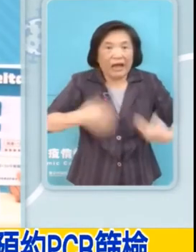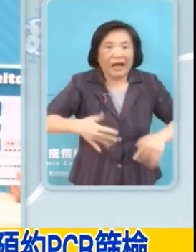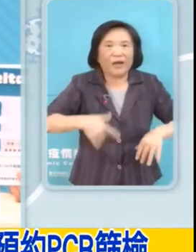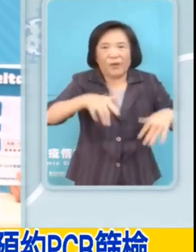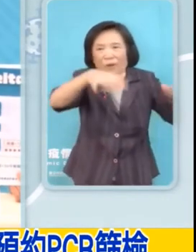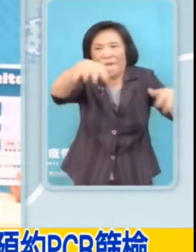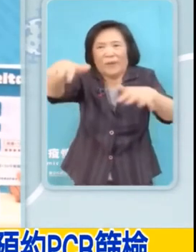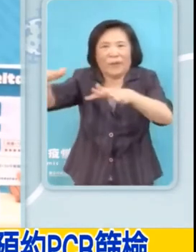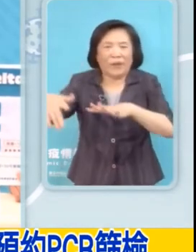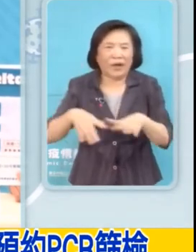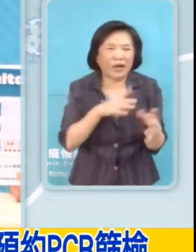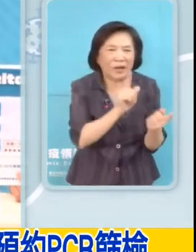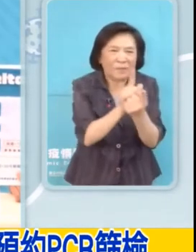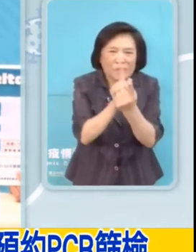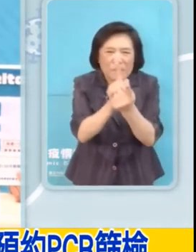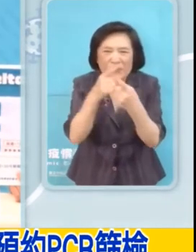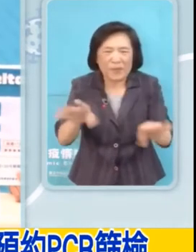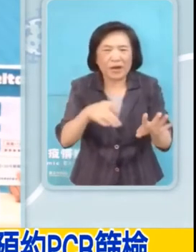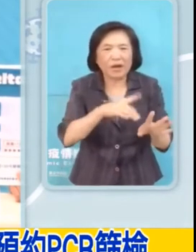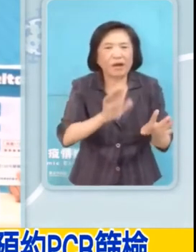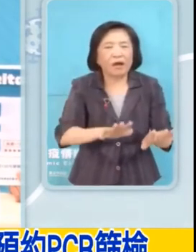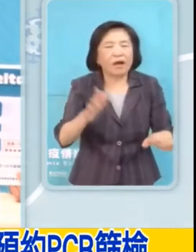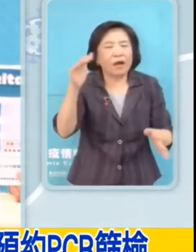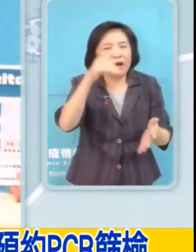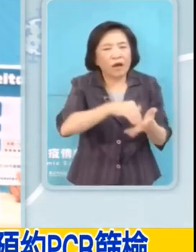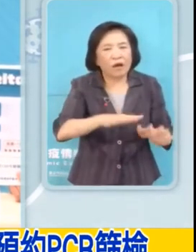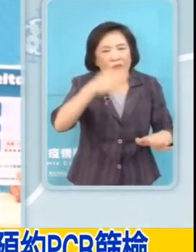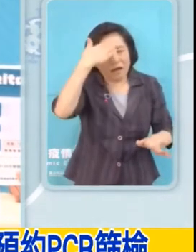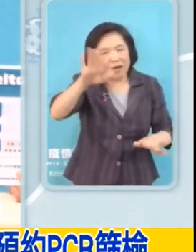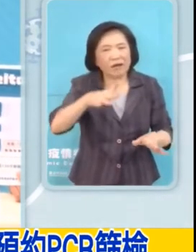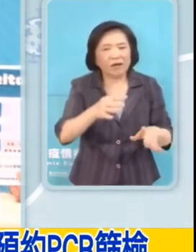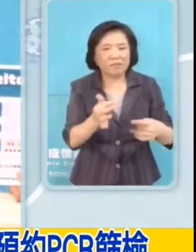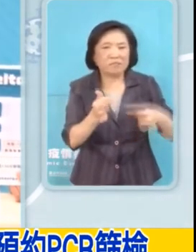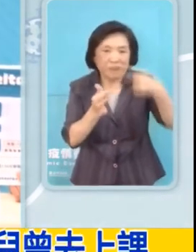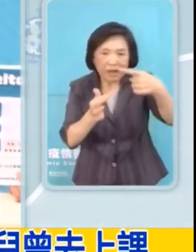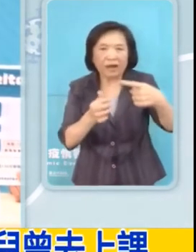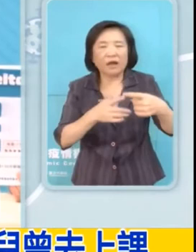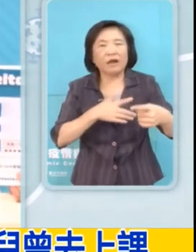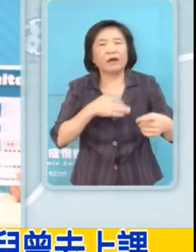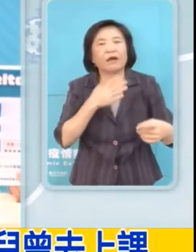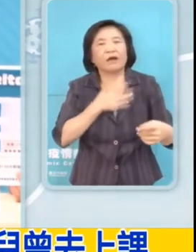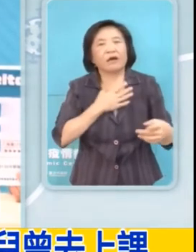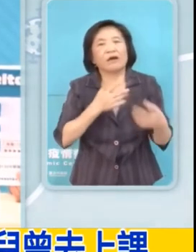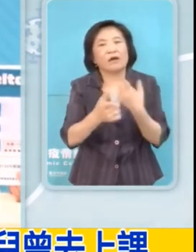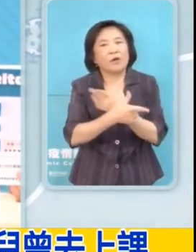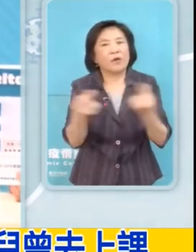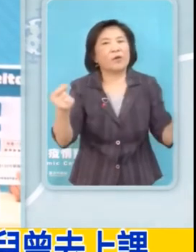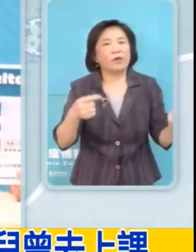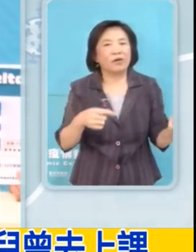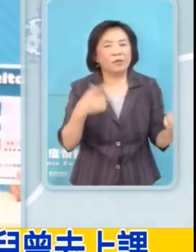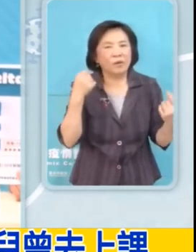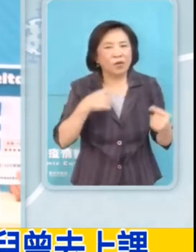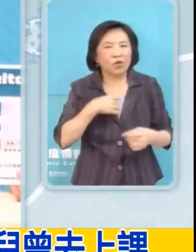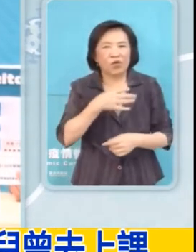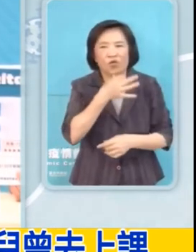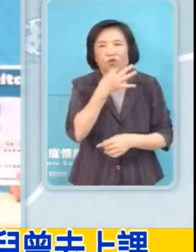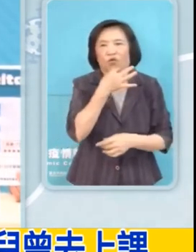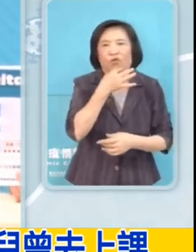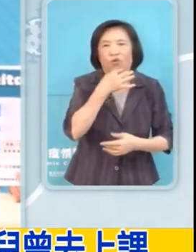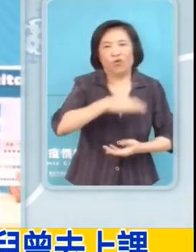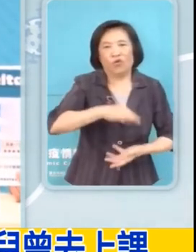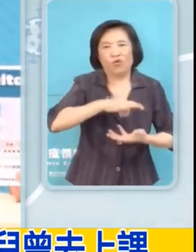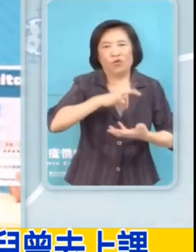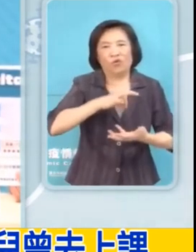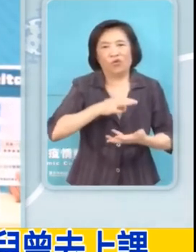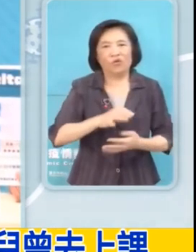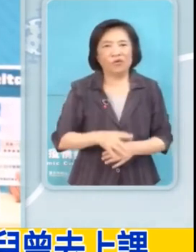还有接触者，不过还好到现在为止都没有阳性的哈，不过这也让我们虚惊一场，还在观察。不过讲是这样